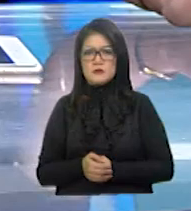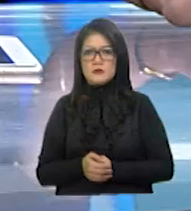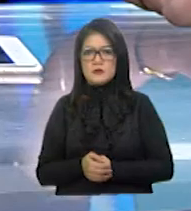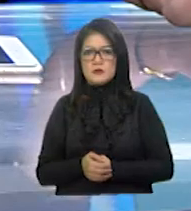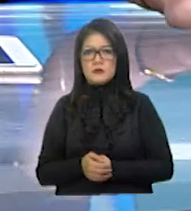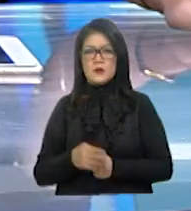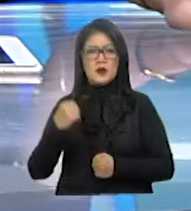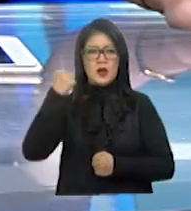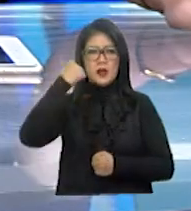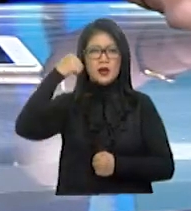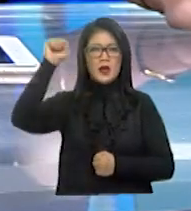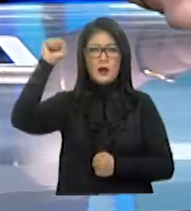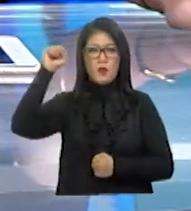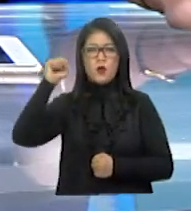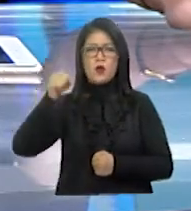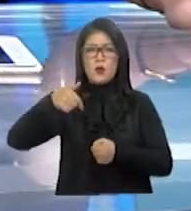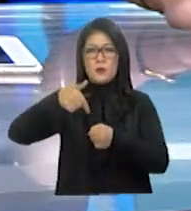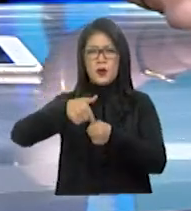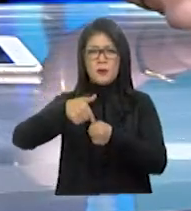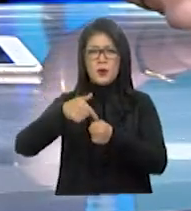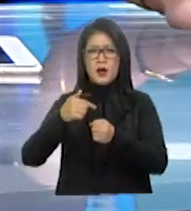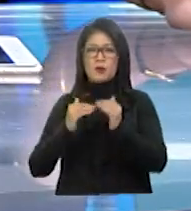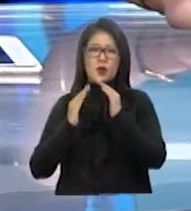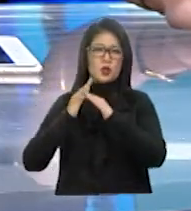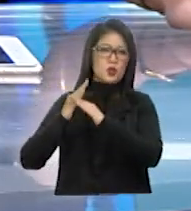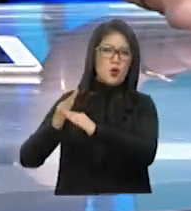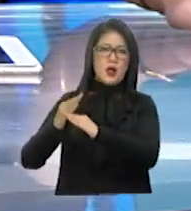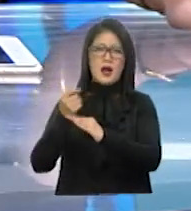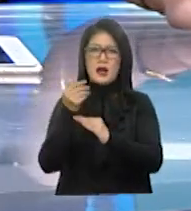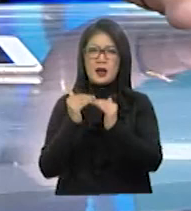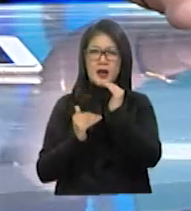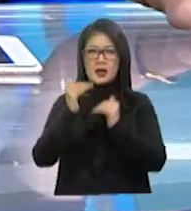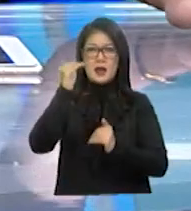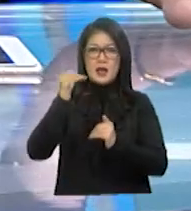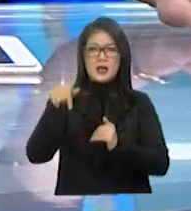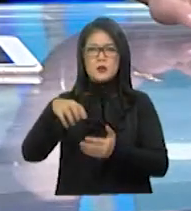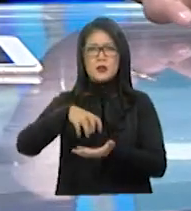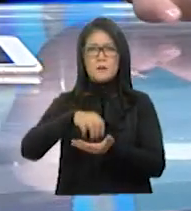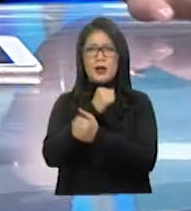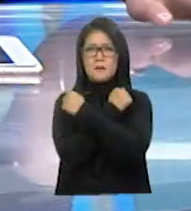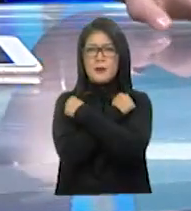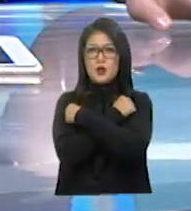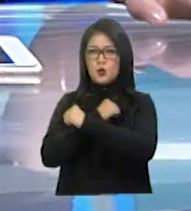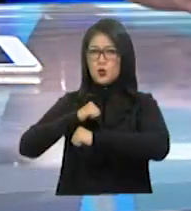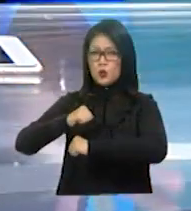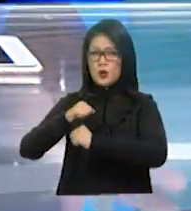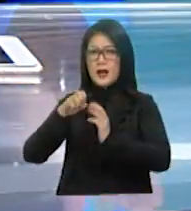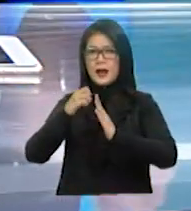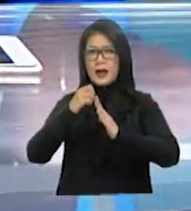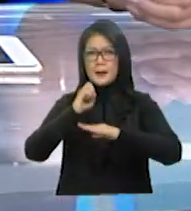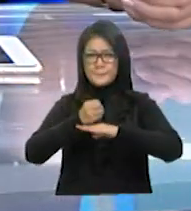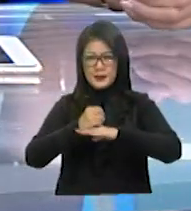kita berhak informasi lainnya pemirsa aksi demo menolak kenaikan harga BBM yang digelar di kawasan patung kuda Gambir Jakarta Pusat